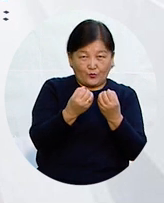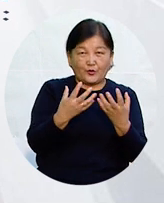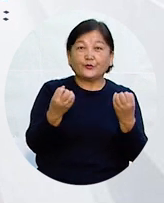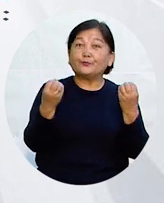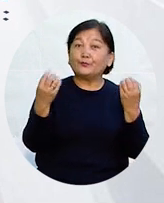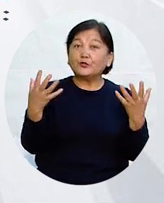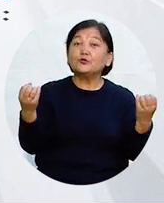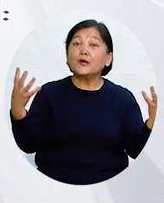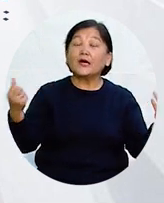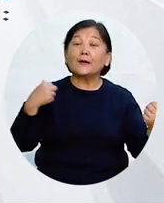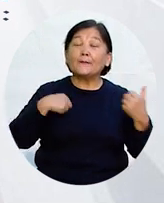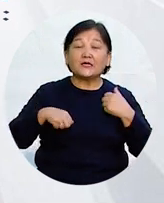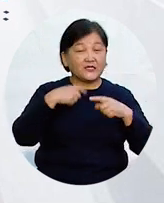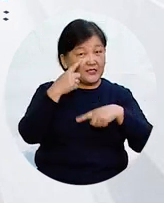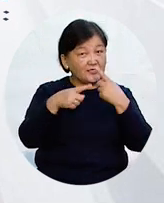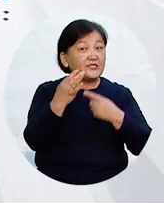хэлж байлаа.